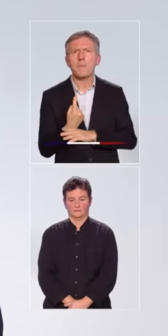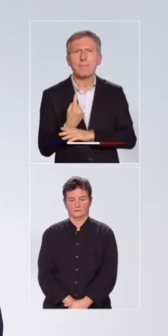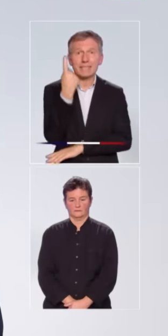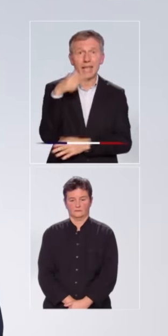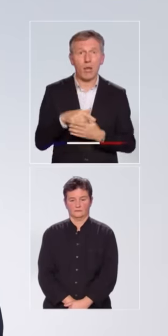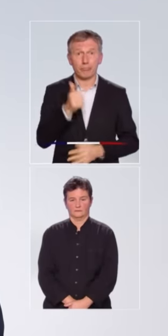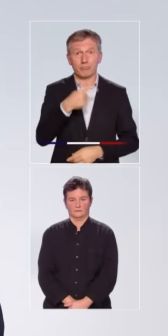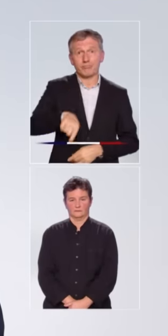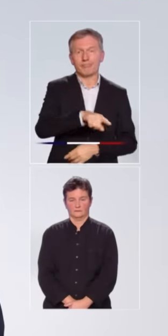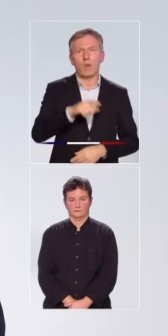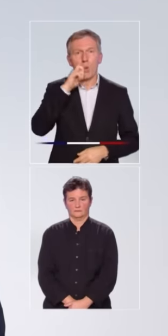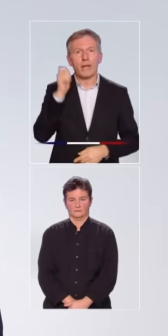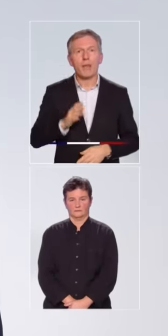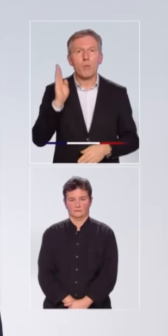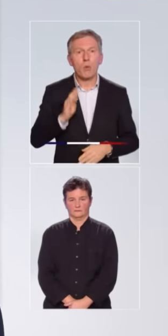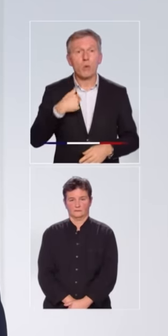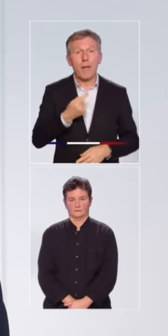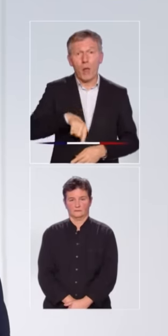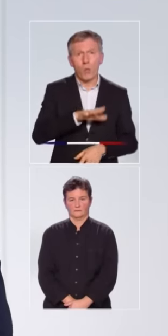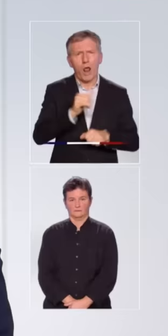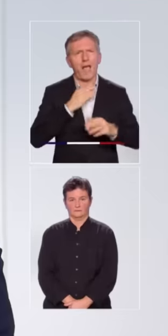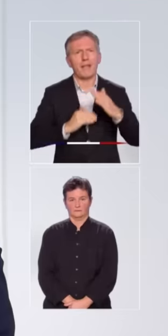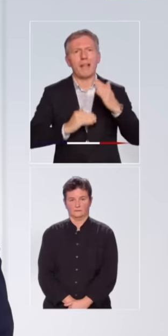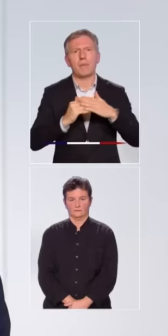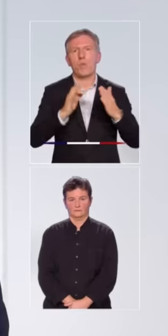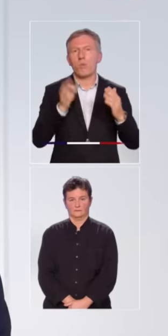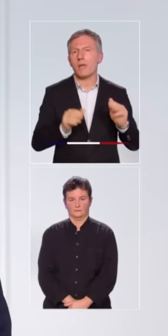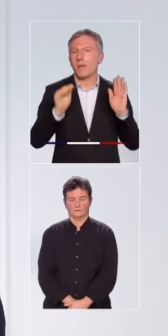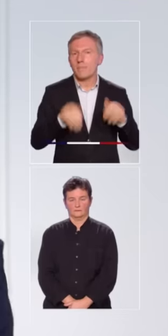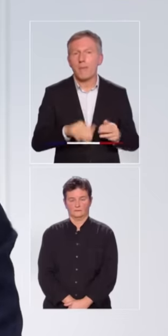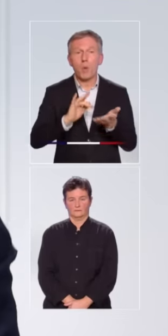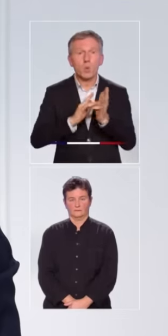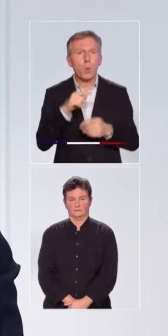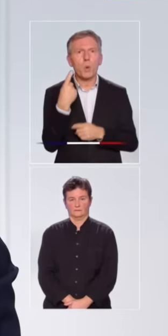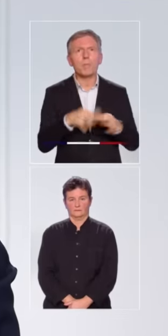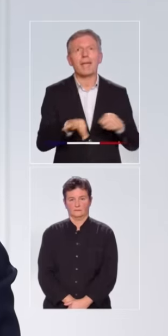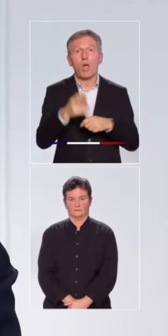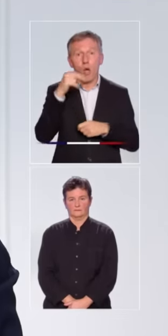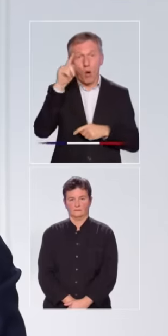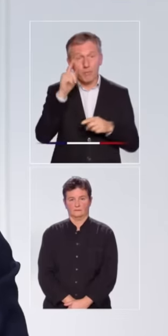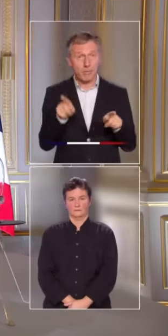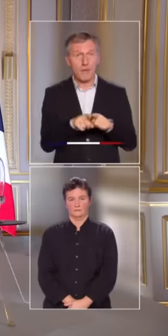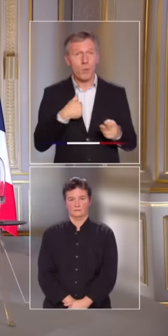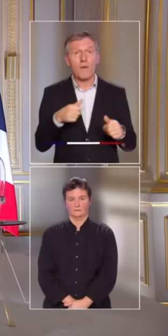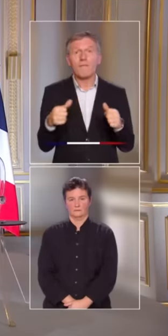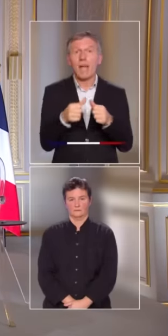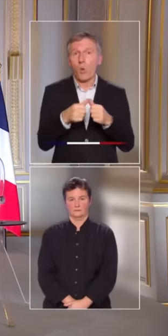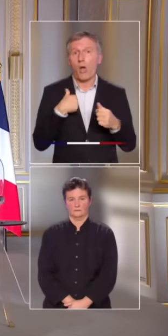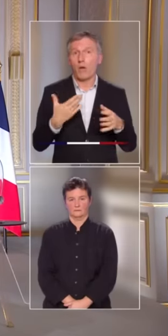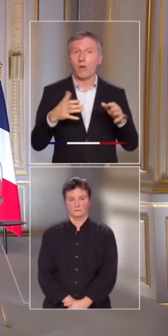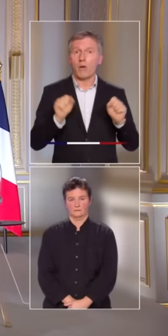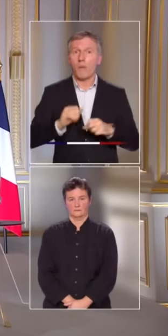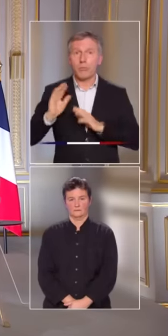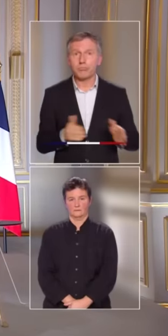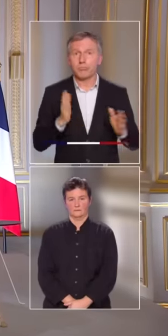pertinents pour les Ukrainiens. Simplement, en effet, on a des limites. Et c'est vrai de tous les pays européens. Et donc, qu'est-ce qu'on fait face à ça? On accroît nos capacités et nos